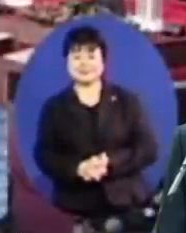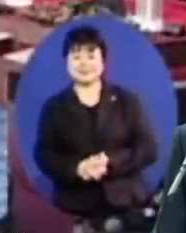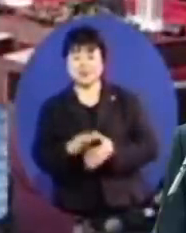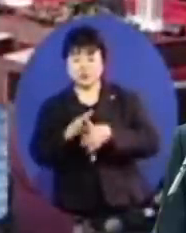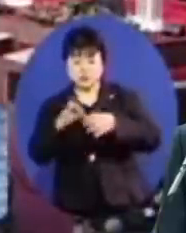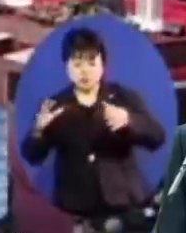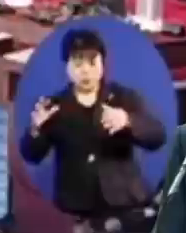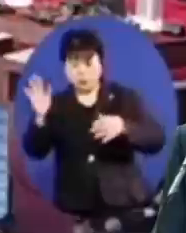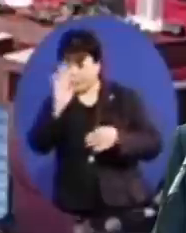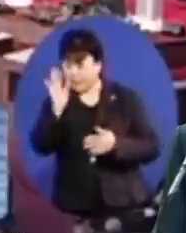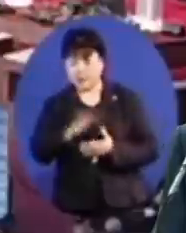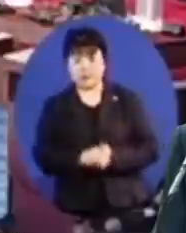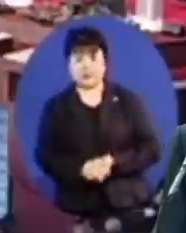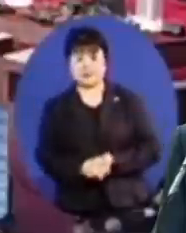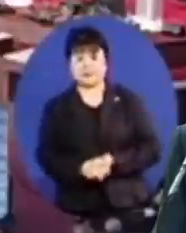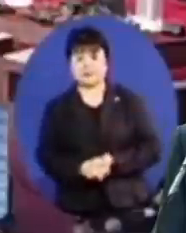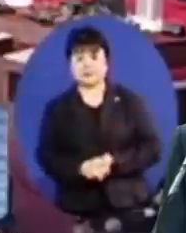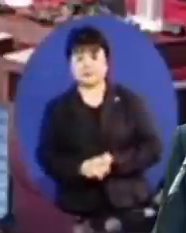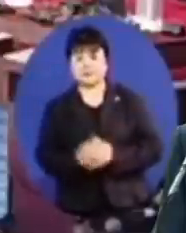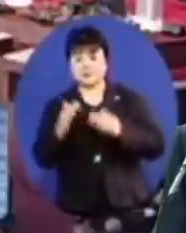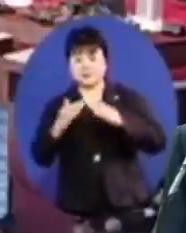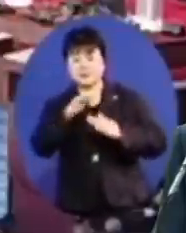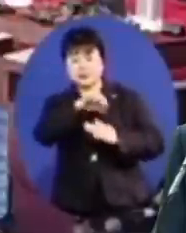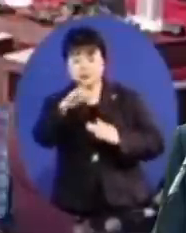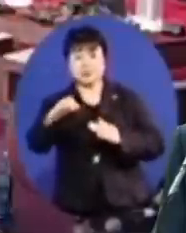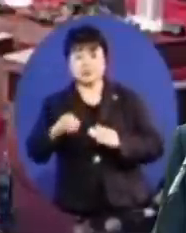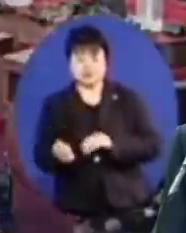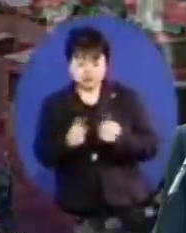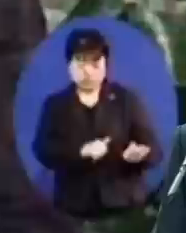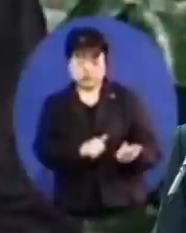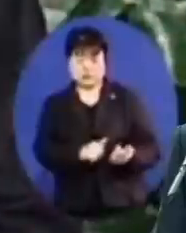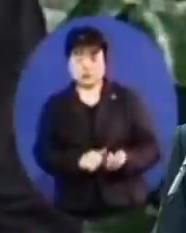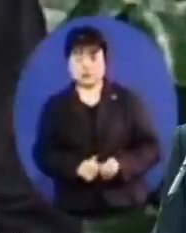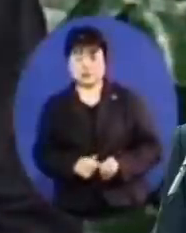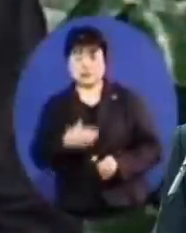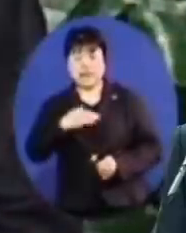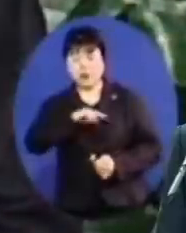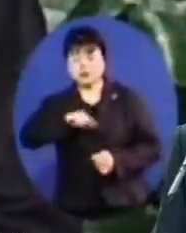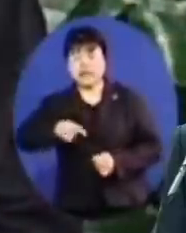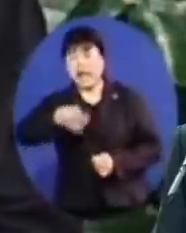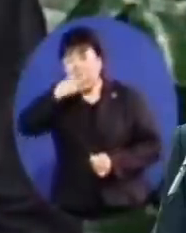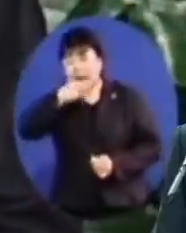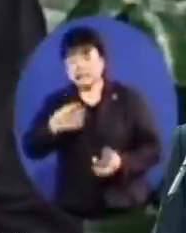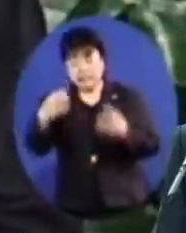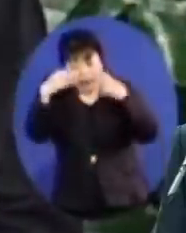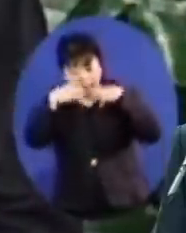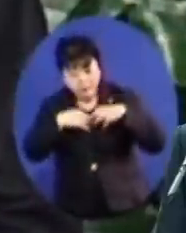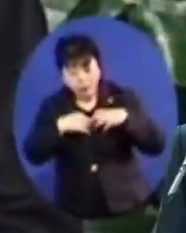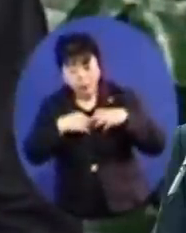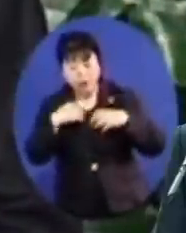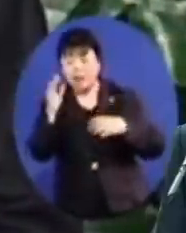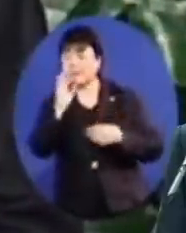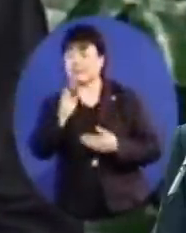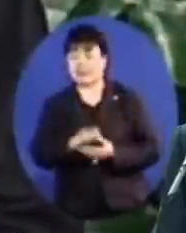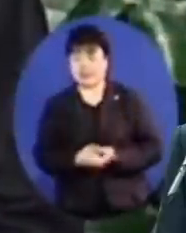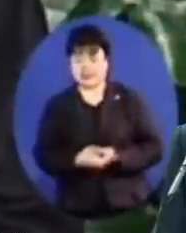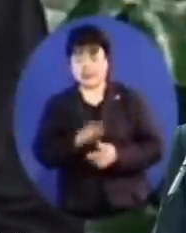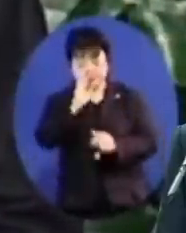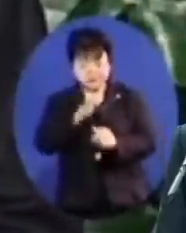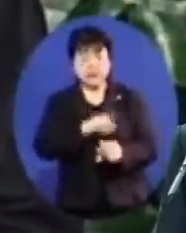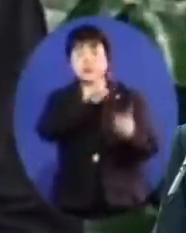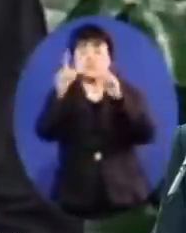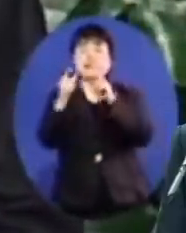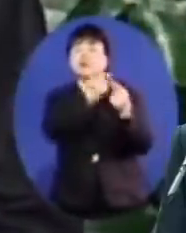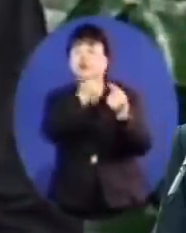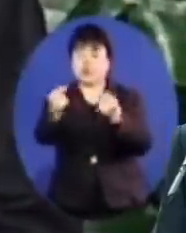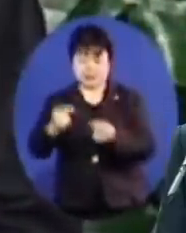무관심한 삶을 살아서는 안 되는 것입니다. 이웃이야 죽든 살든 나만 잘 먹고 잘 입고 잘 살면 된다. 그거는 인생을 잘못 사는